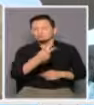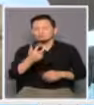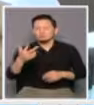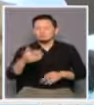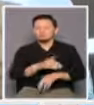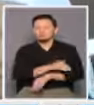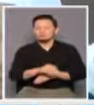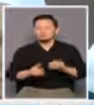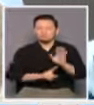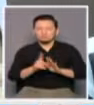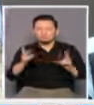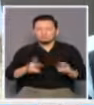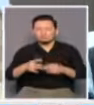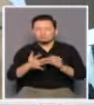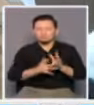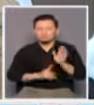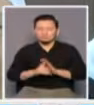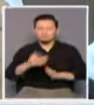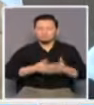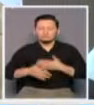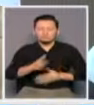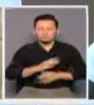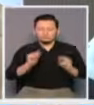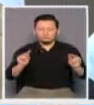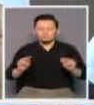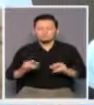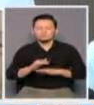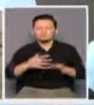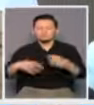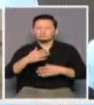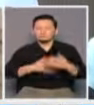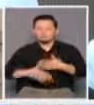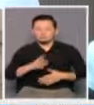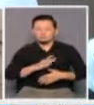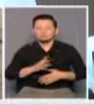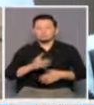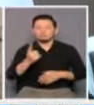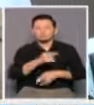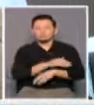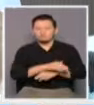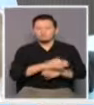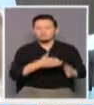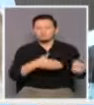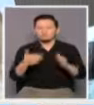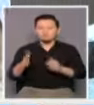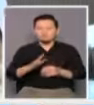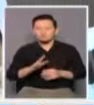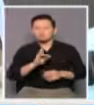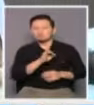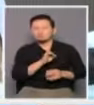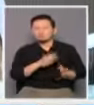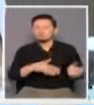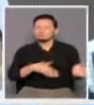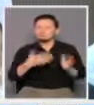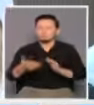жақсы басталды жол. Қалай халық қуанды сол күні? Шындығы керек, осы халықтың бәрі қуанды. Бірінші көшеден бастады ма, соны тұрғызбай солай